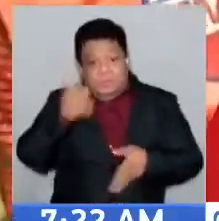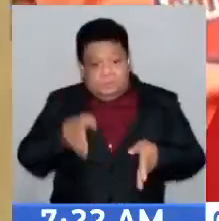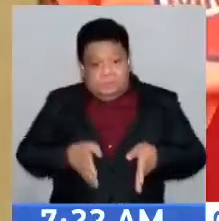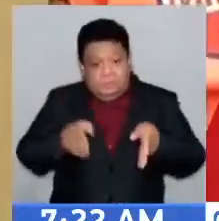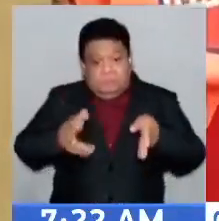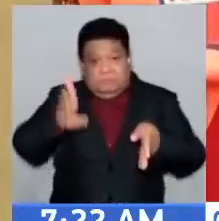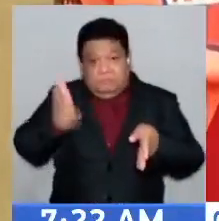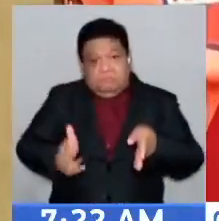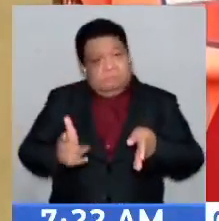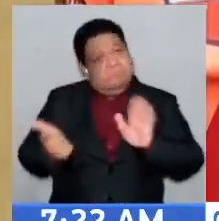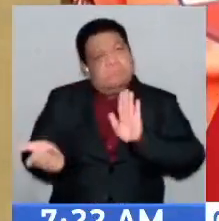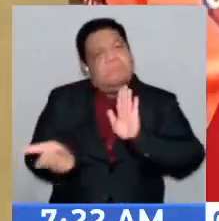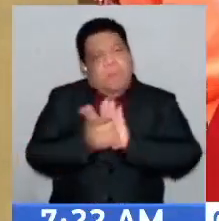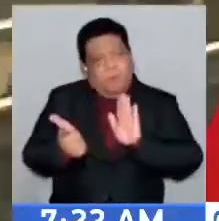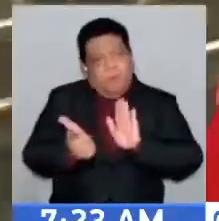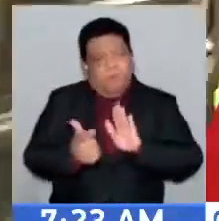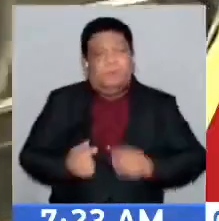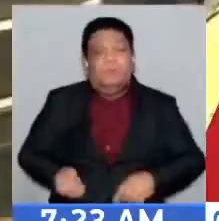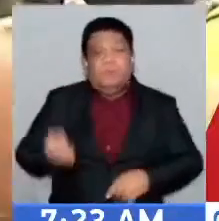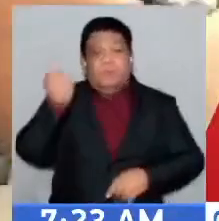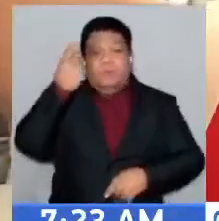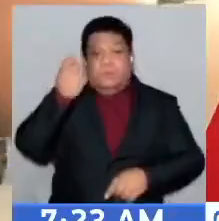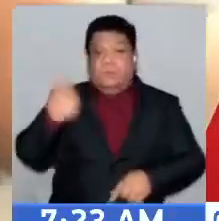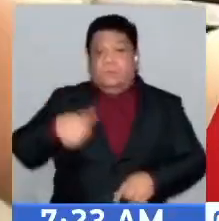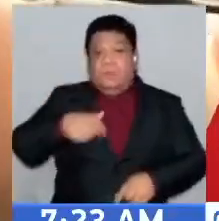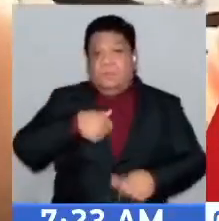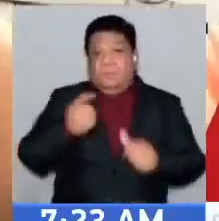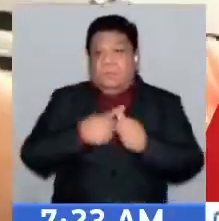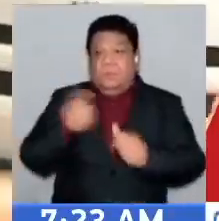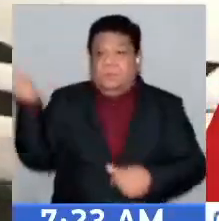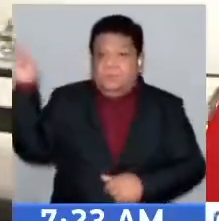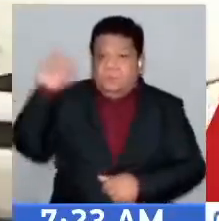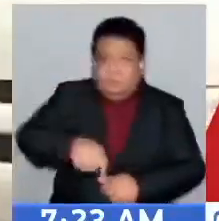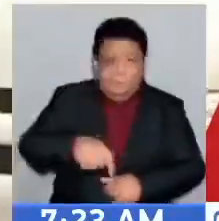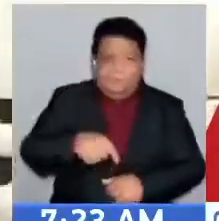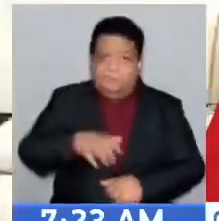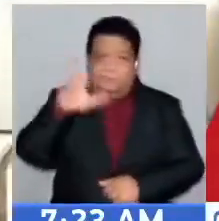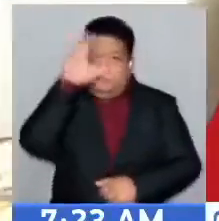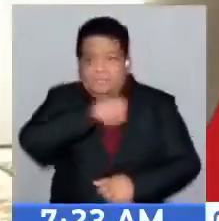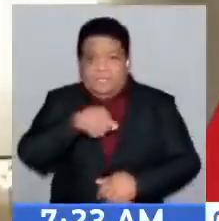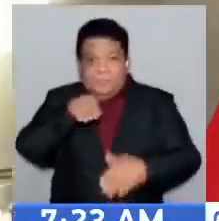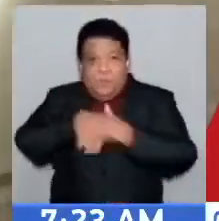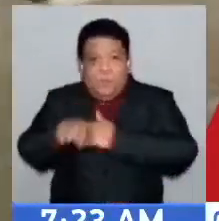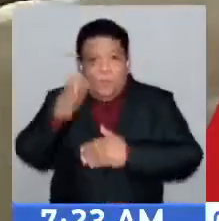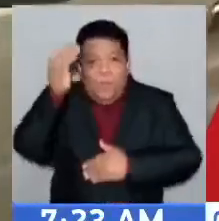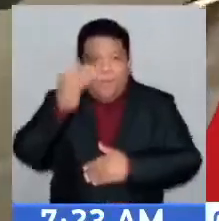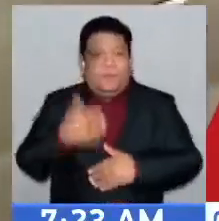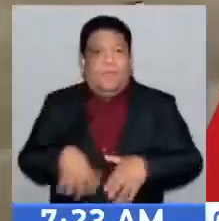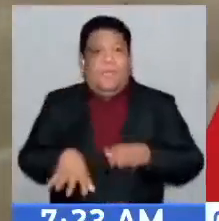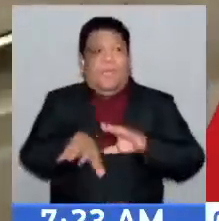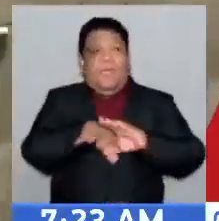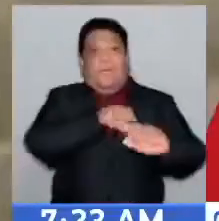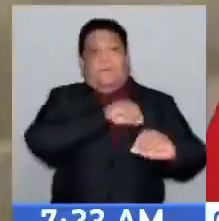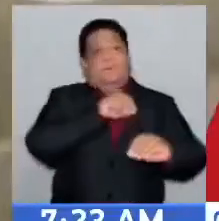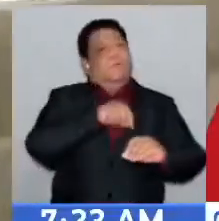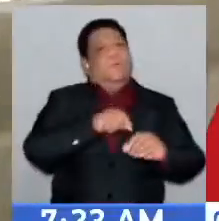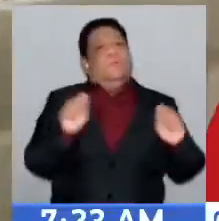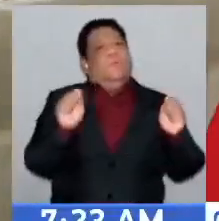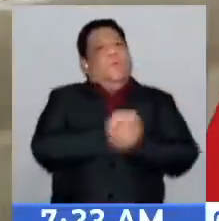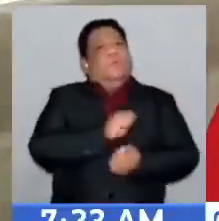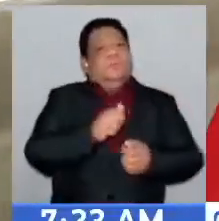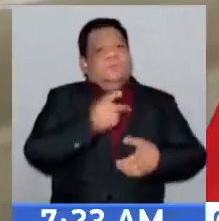una kami nagpunta dito, hindi namin na napasok dahil sa labas pa lang, ubos na yung tow truck namin. So binalikan na namin ito. This is our second time